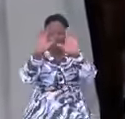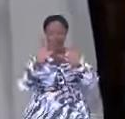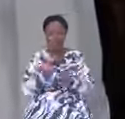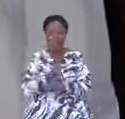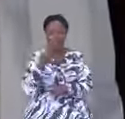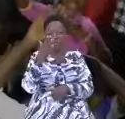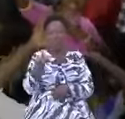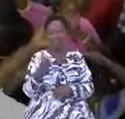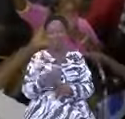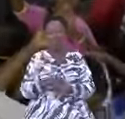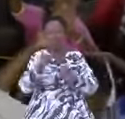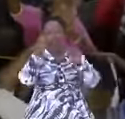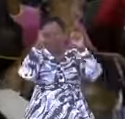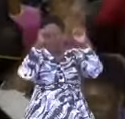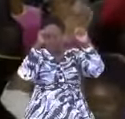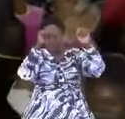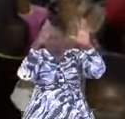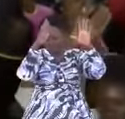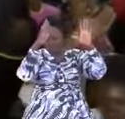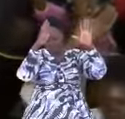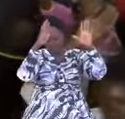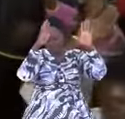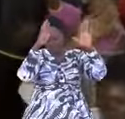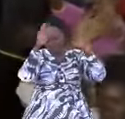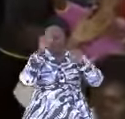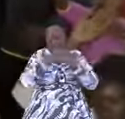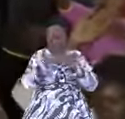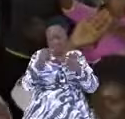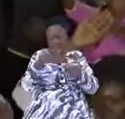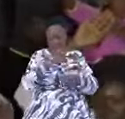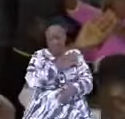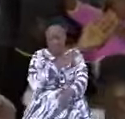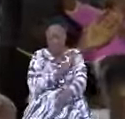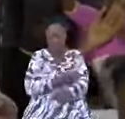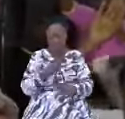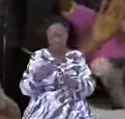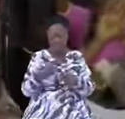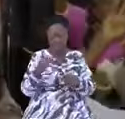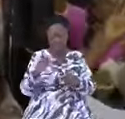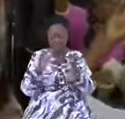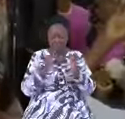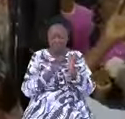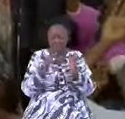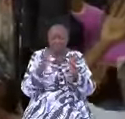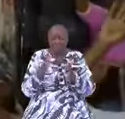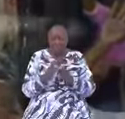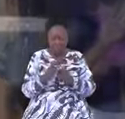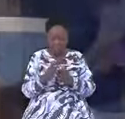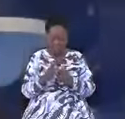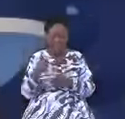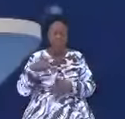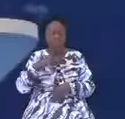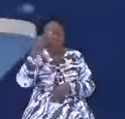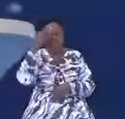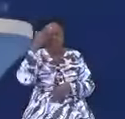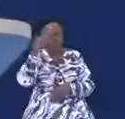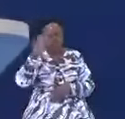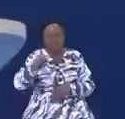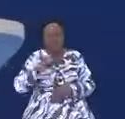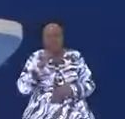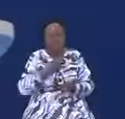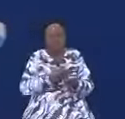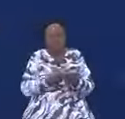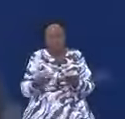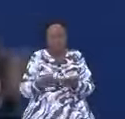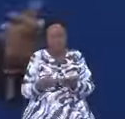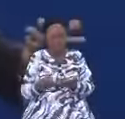en puissance de jésus nous savons que tu ne peux pas faillir caddie au le nom